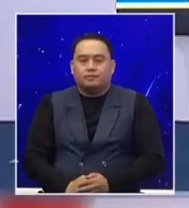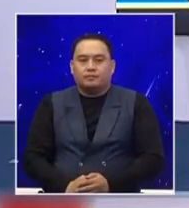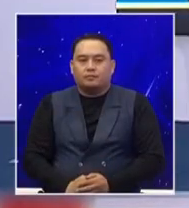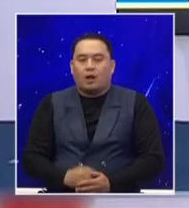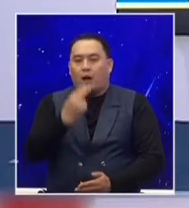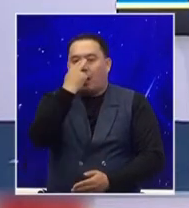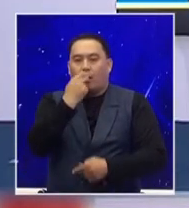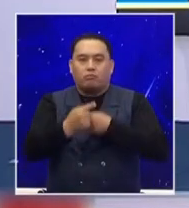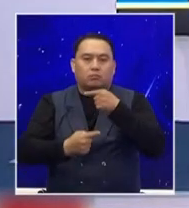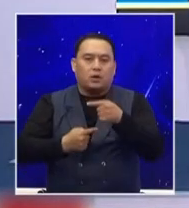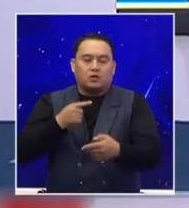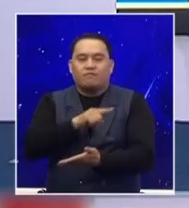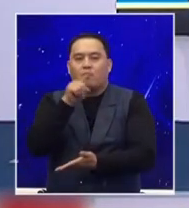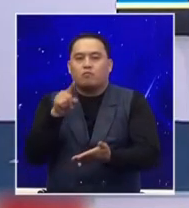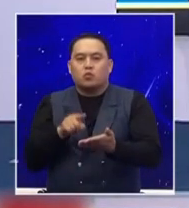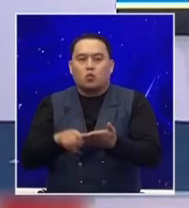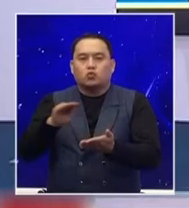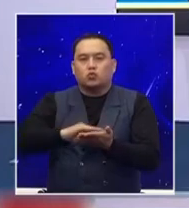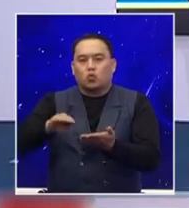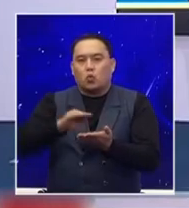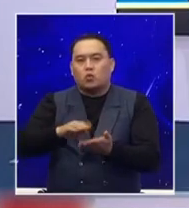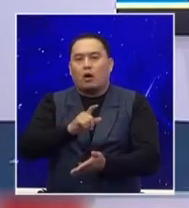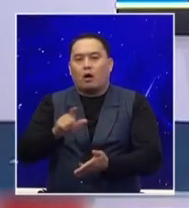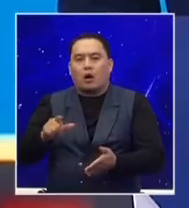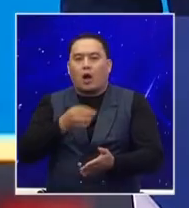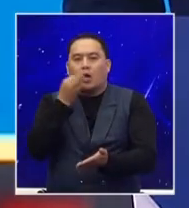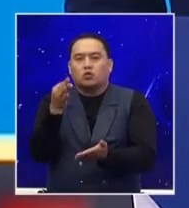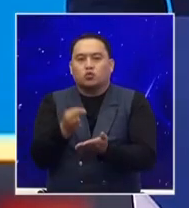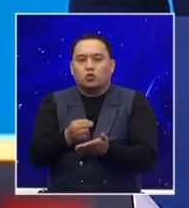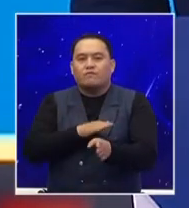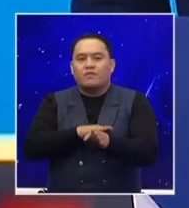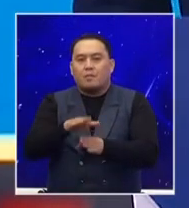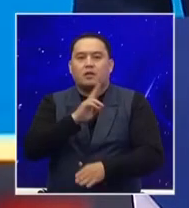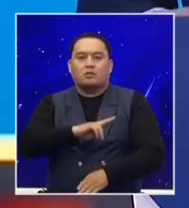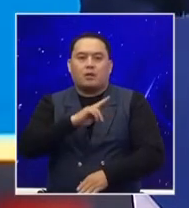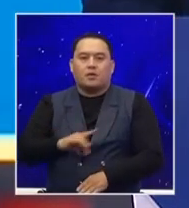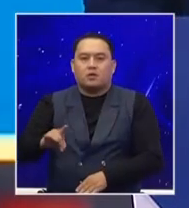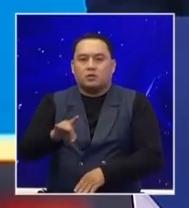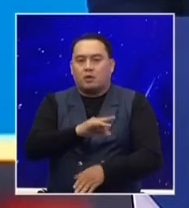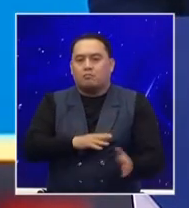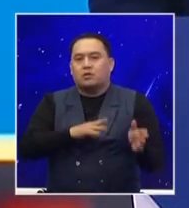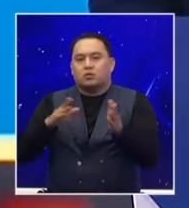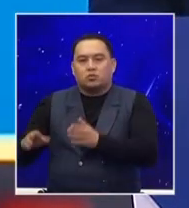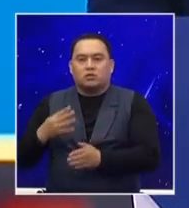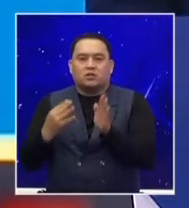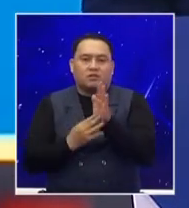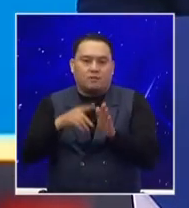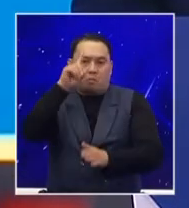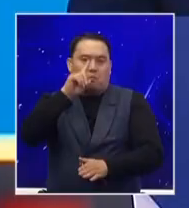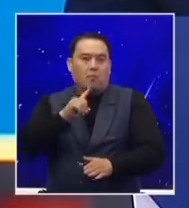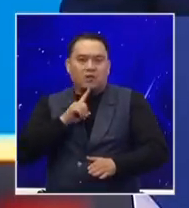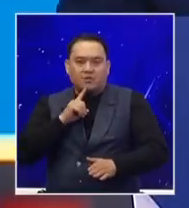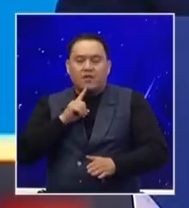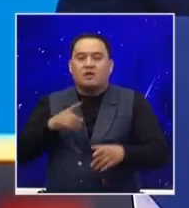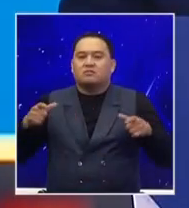По традиции, предваряя вопросы журналистов, аким области вкратце отчитался о работе, проведенной в регионе за истекшие 9 месяцев. Так, несмотря